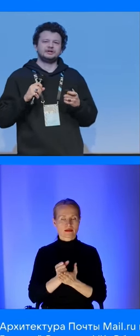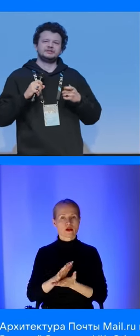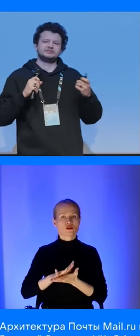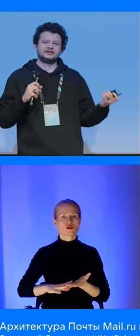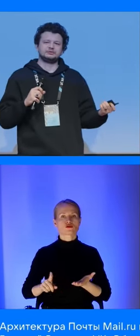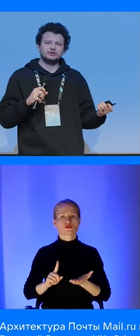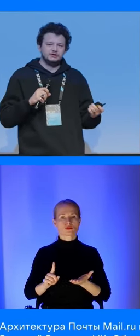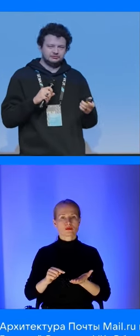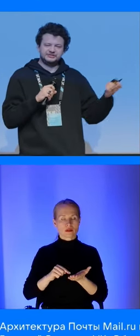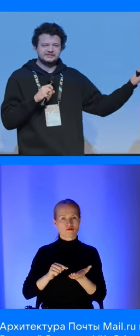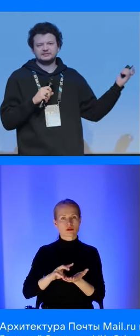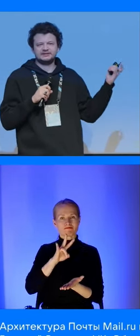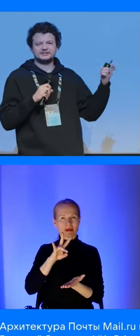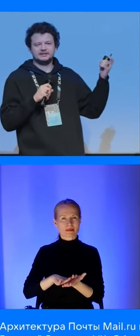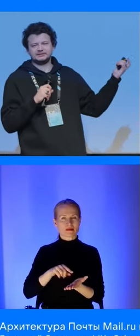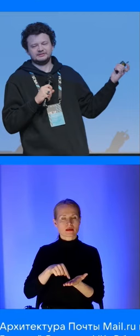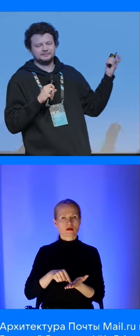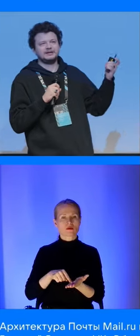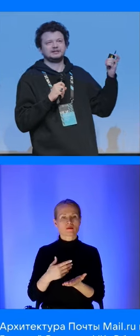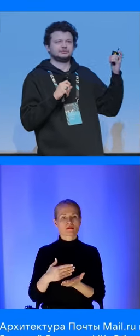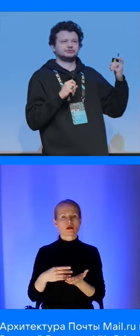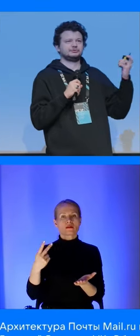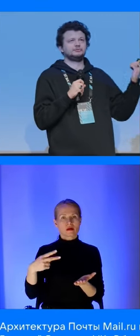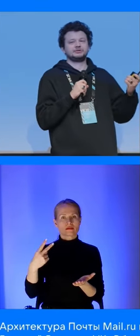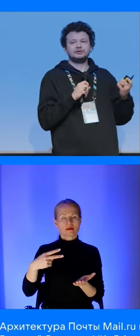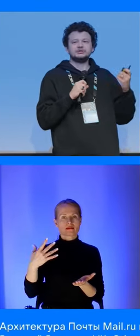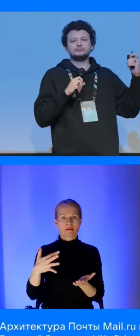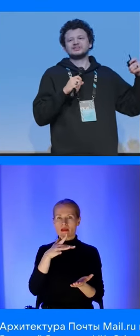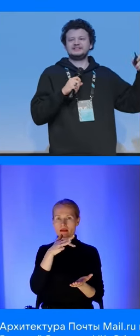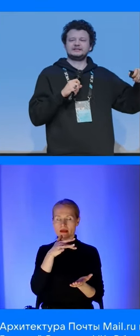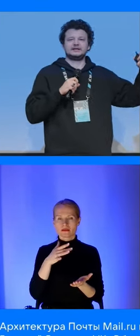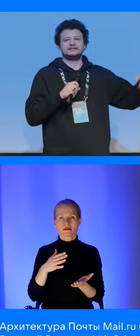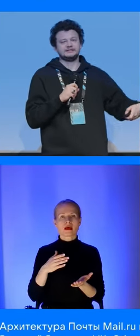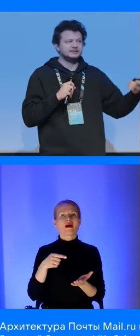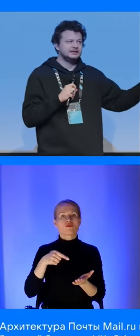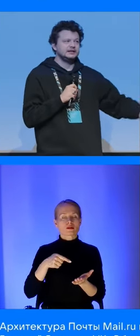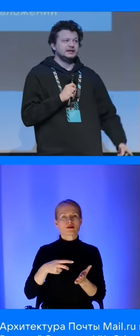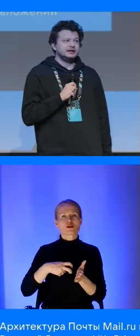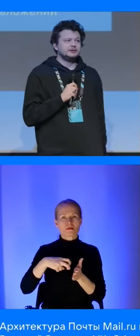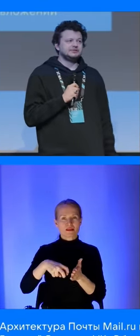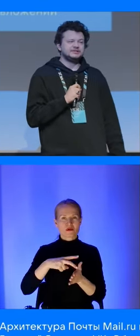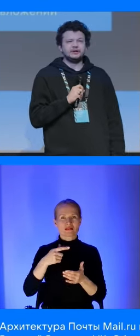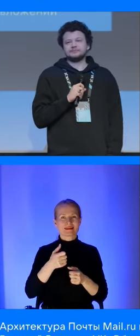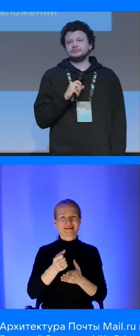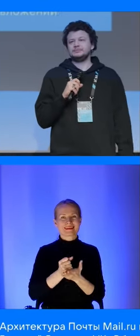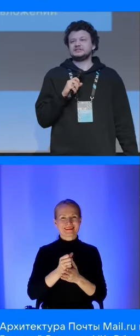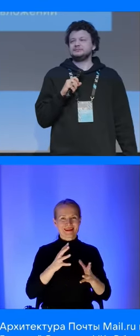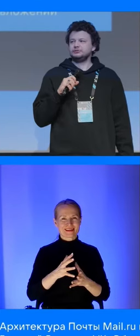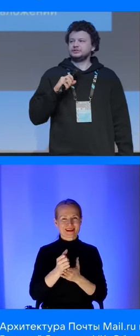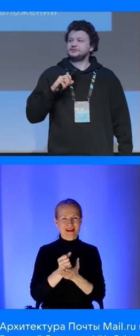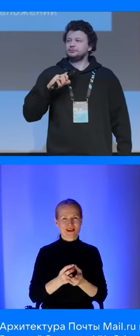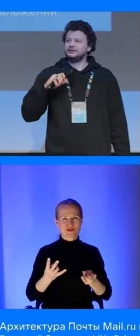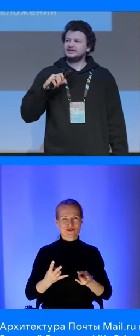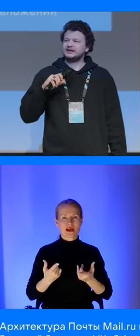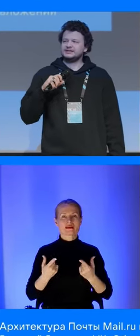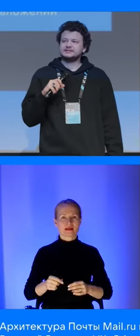нужно где-то его хранить на постоянку. Вот все те 20 лет, 25 лет, которые существует почта Mail.ru, нам нужно где-то хранить. Как мы это делаем? На самом деле у